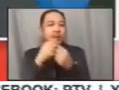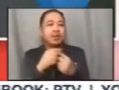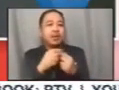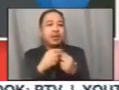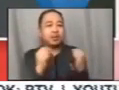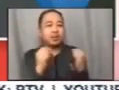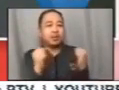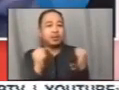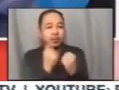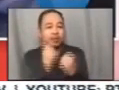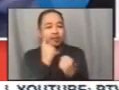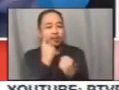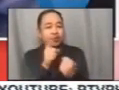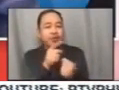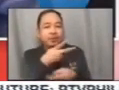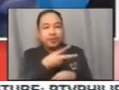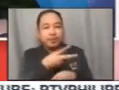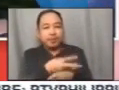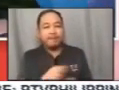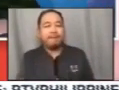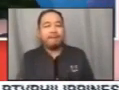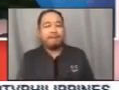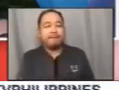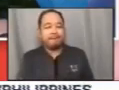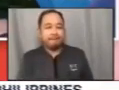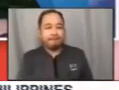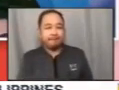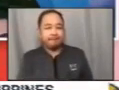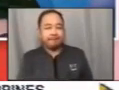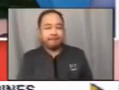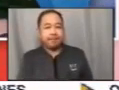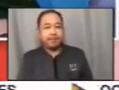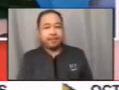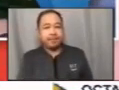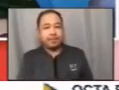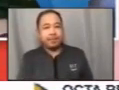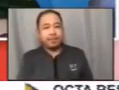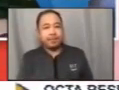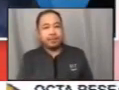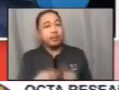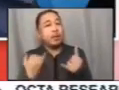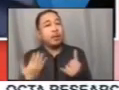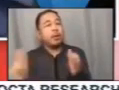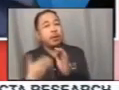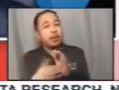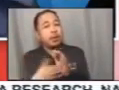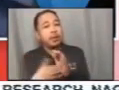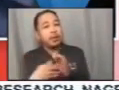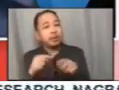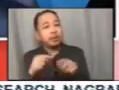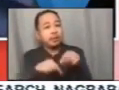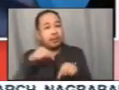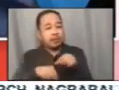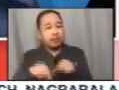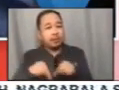ng go signal, bibigyan naman ng permit ng FDA ng Emergency Use Authorization.